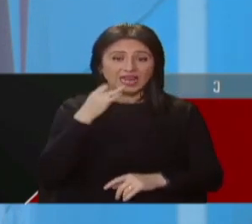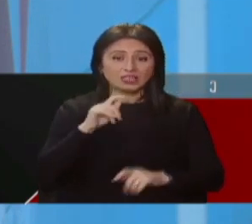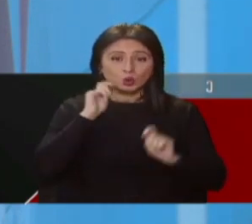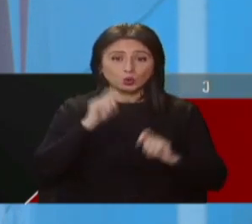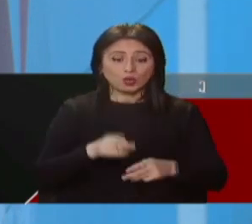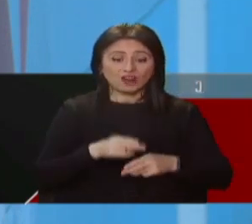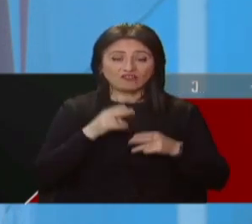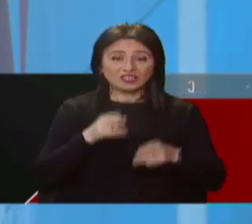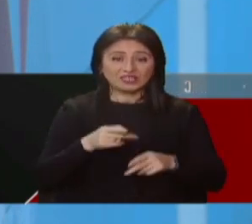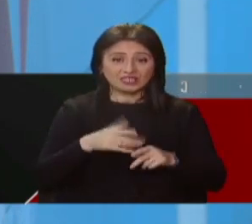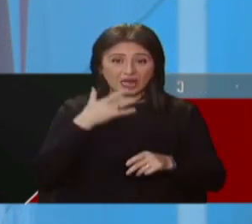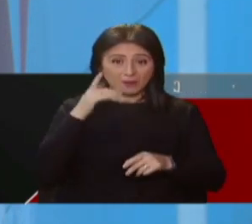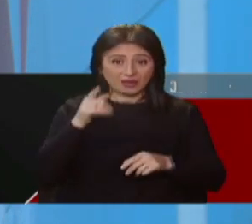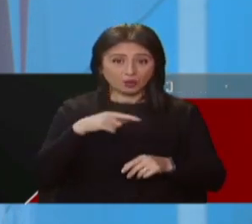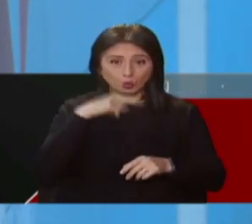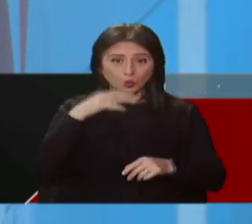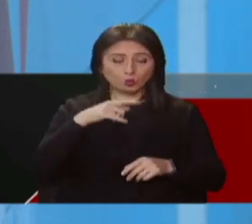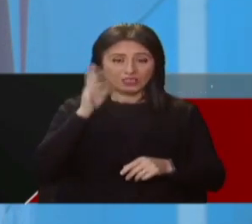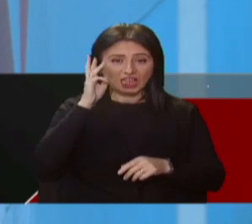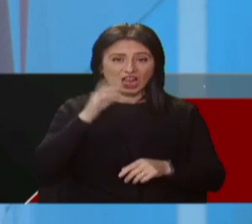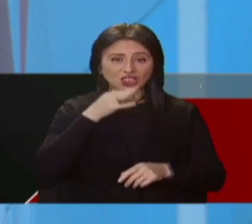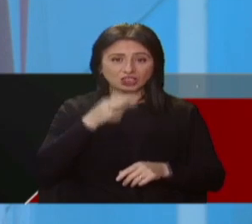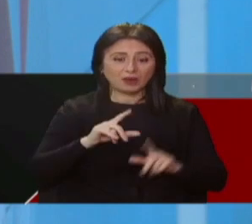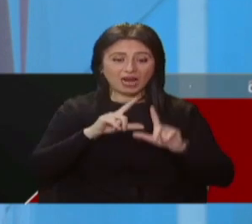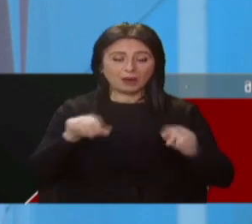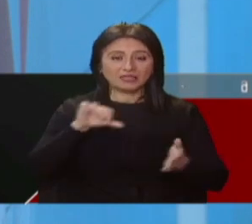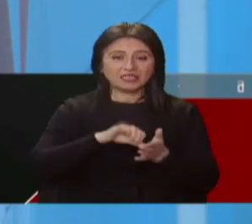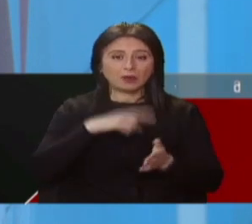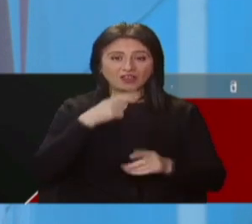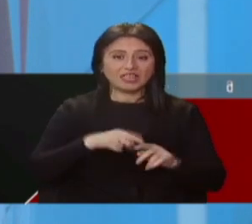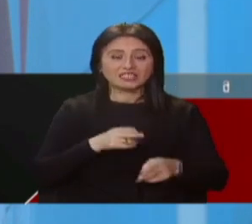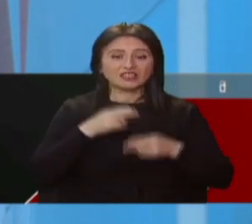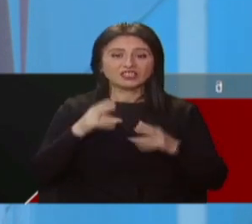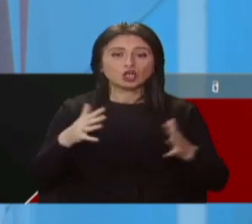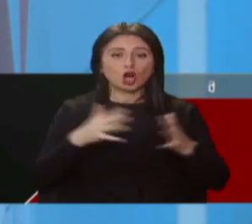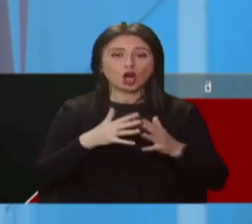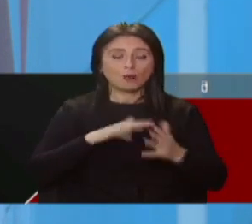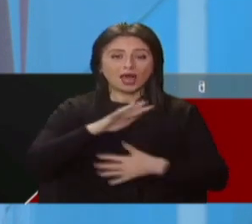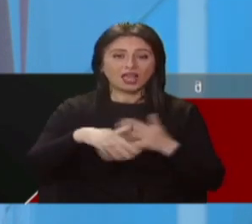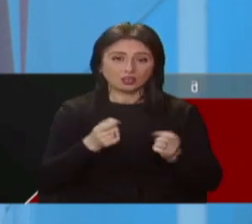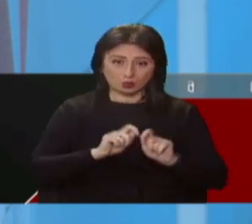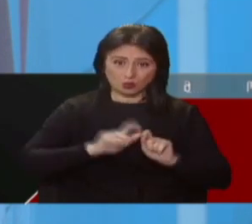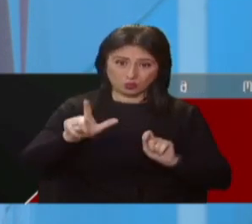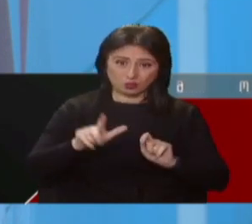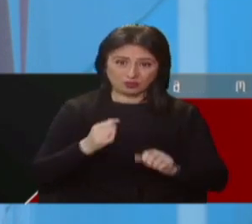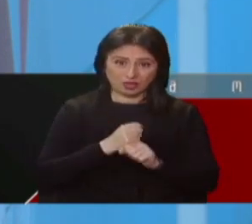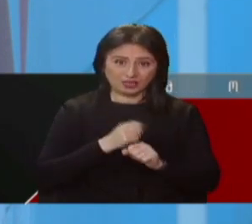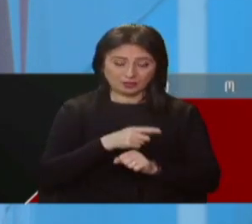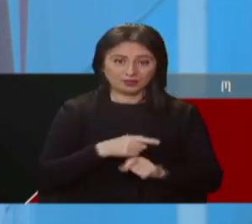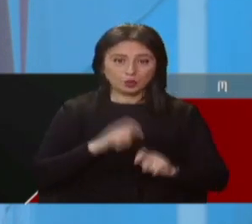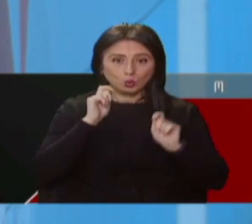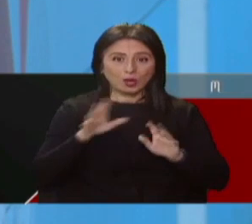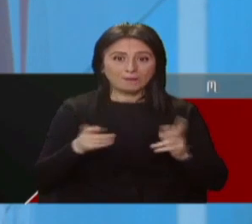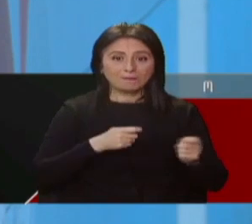უკრაინაში ვიზიტს ამერიკაში რუსეთის ელჩი გამოეხმაურა. კრემლის წარმომადგენელი ამბობს, რომ ეს ვიზიტი ომის ესკალაციას მოახდენს. საგულისხმოა, რომ